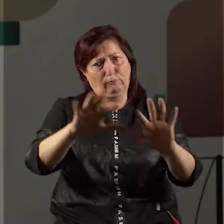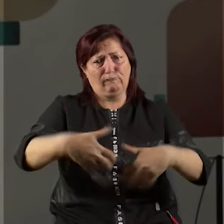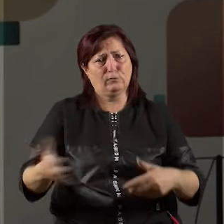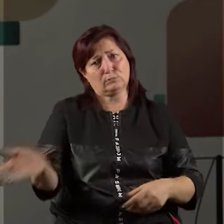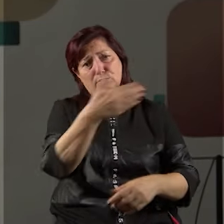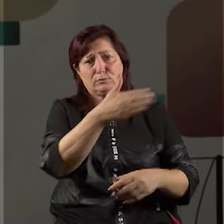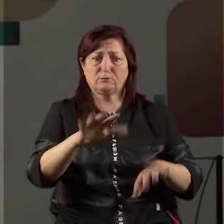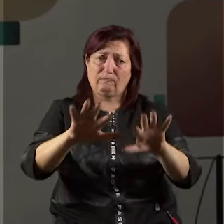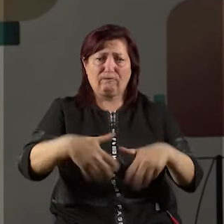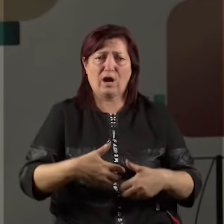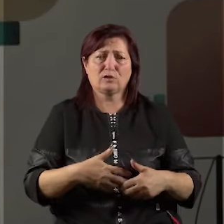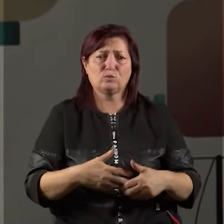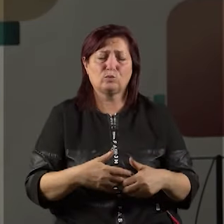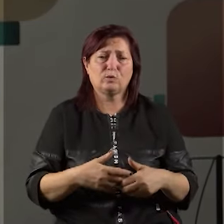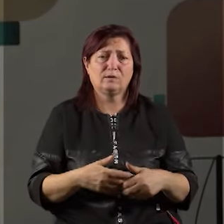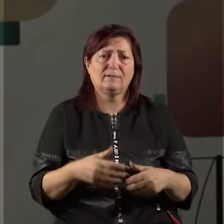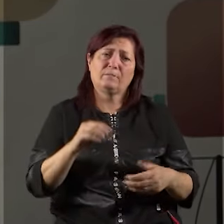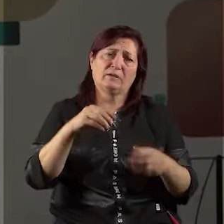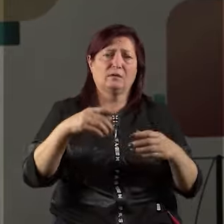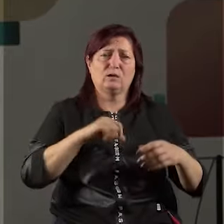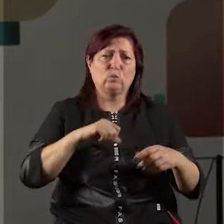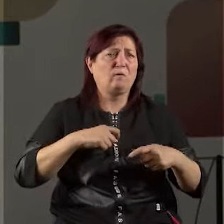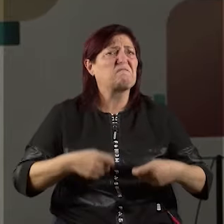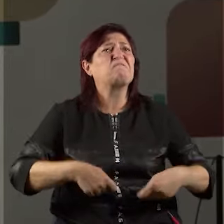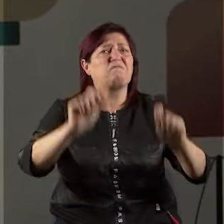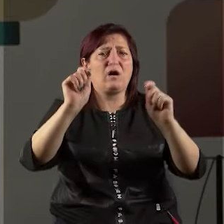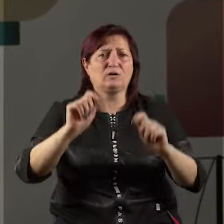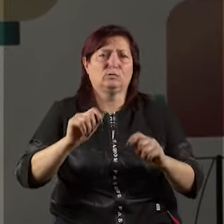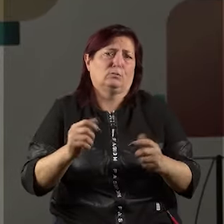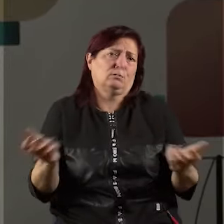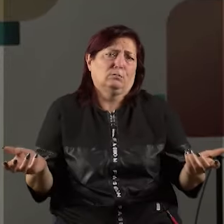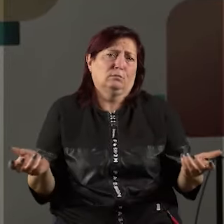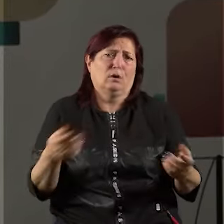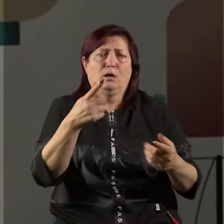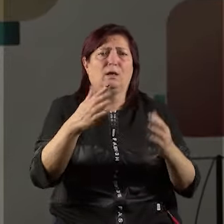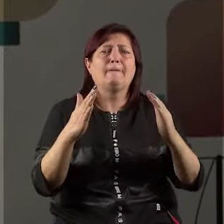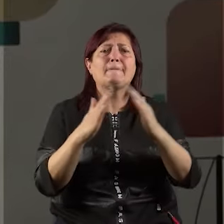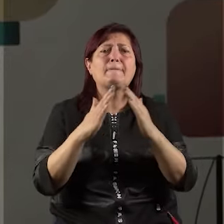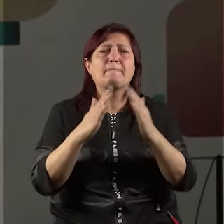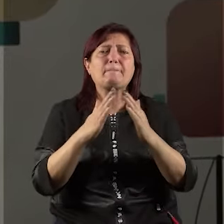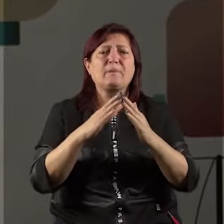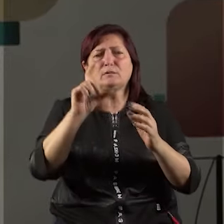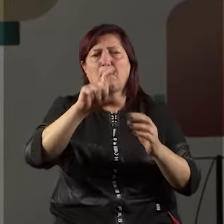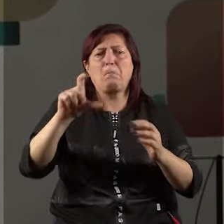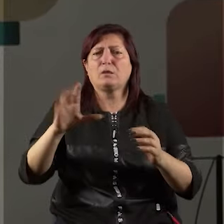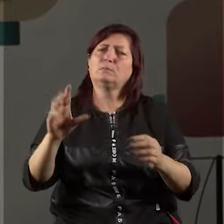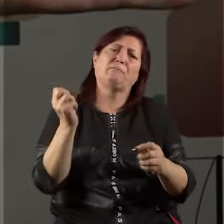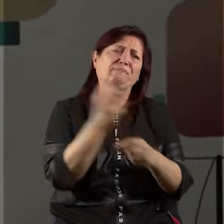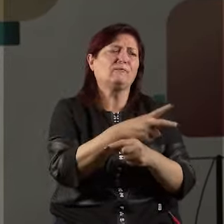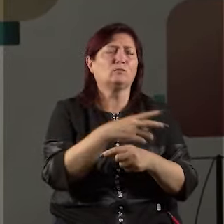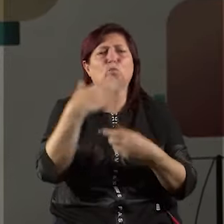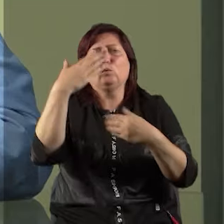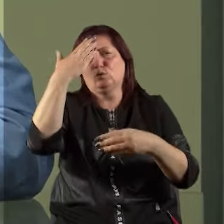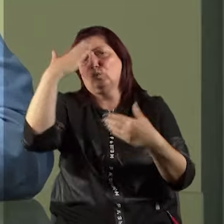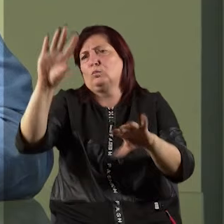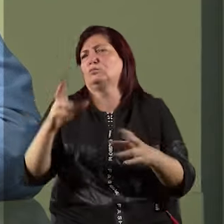հետ վերցրեք եւ դրեք վաճառքի հենց այդ տերերի, կամ էլ այդ բնակարանների տերերին փոխեք, բերեք,